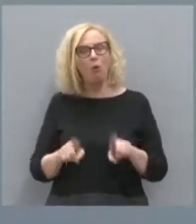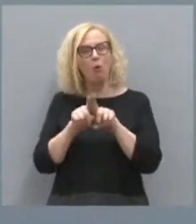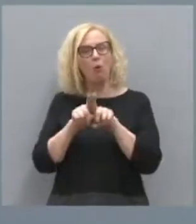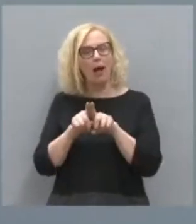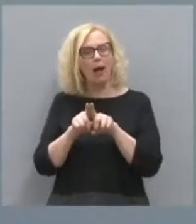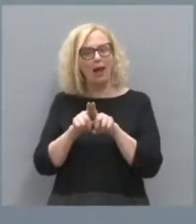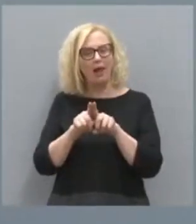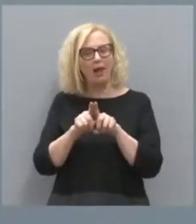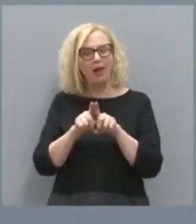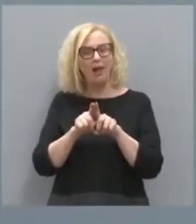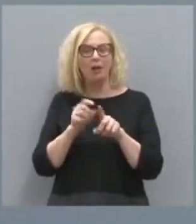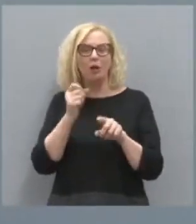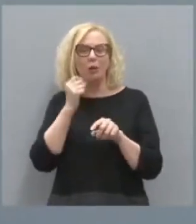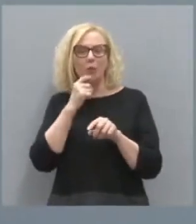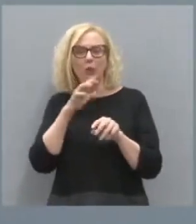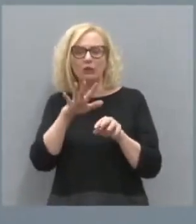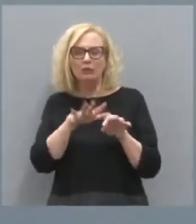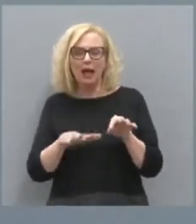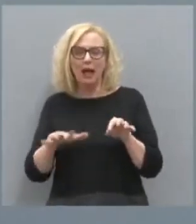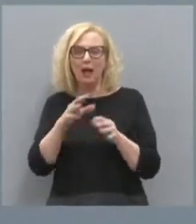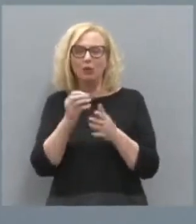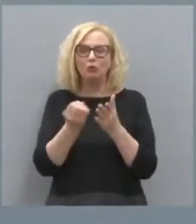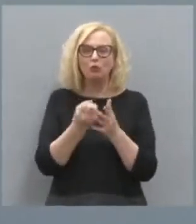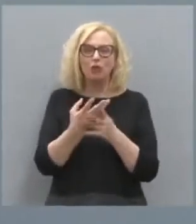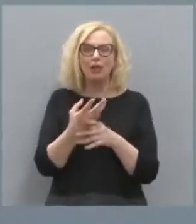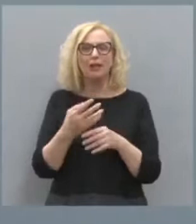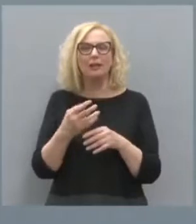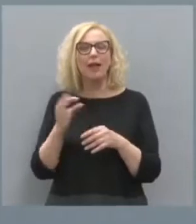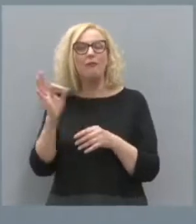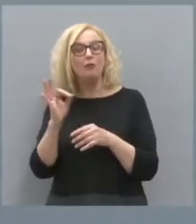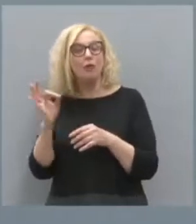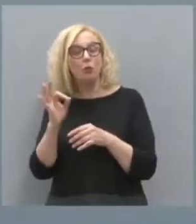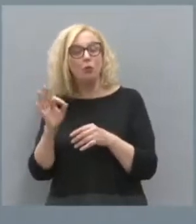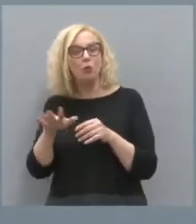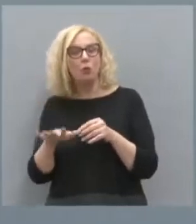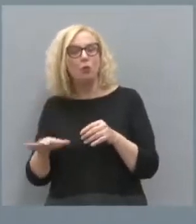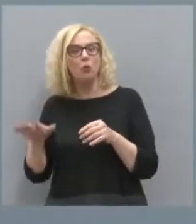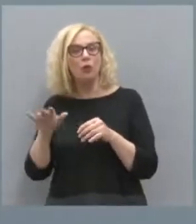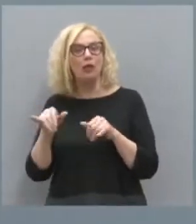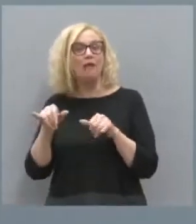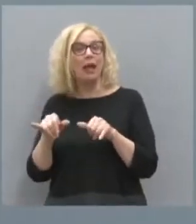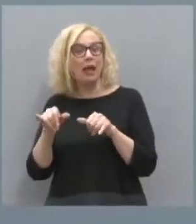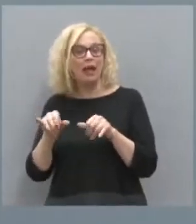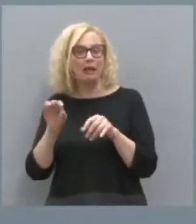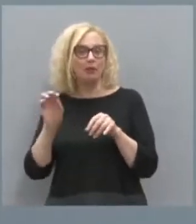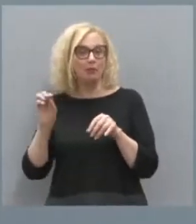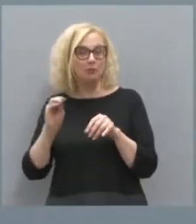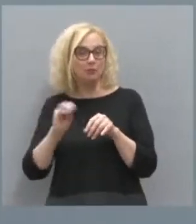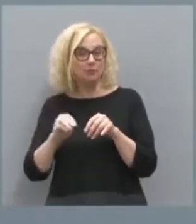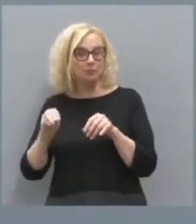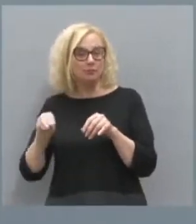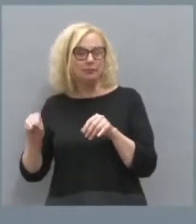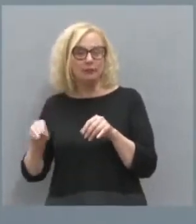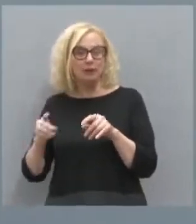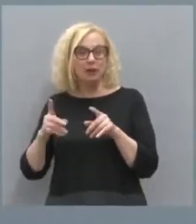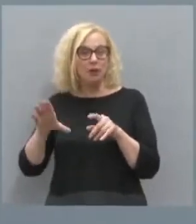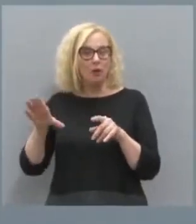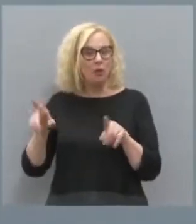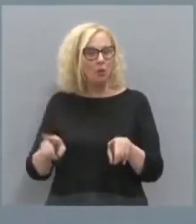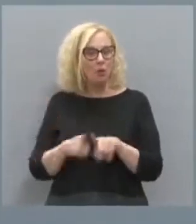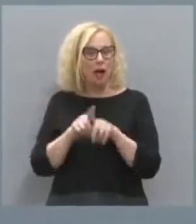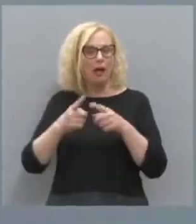parlo di bolzano parlo del friuli in alcune zone del veneto e questo non ce lo possiamo permettere